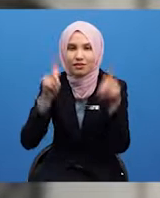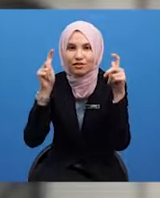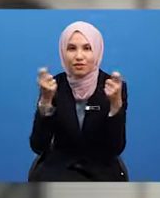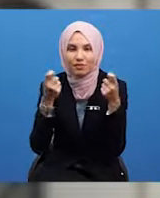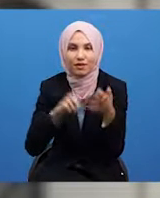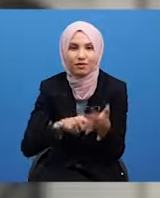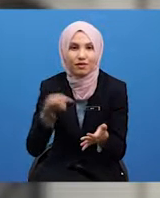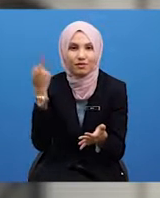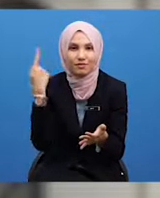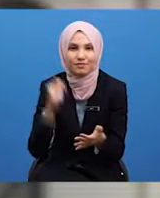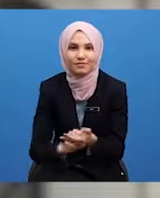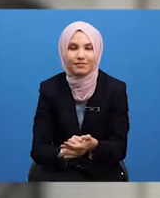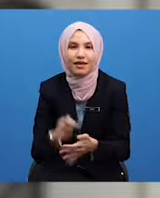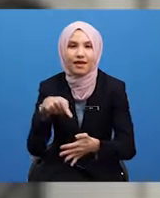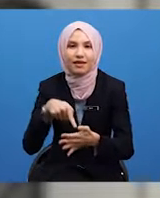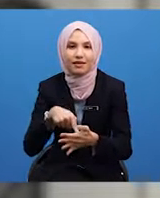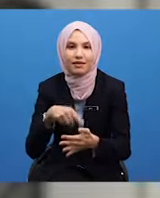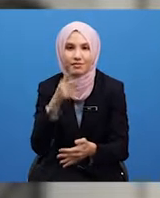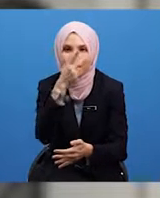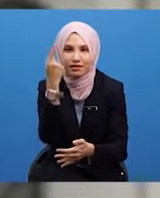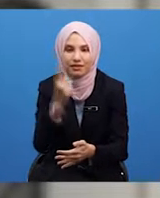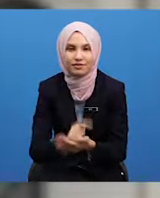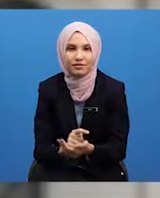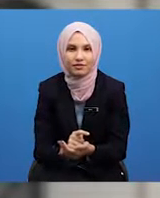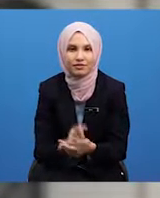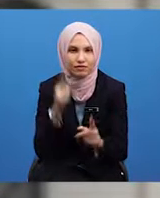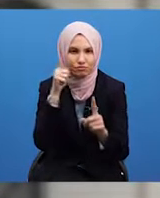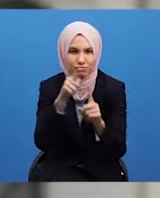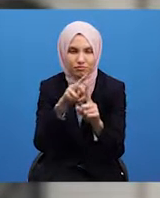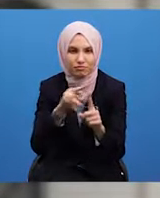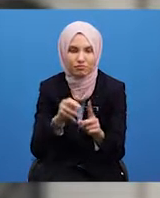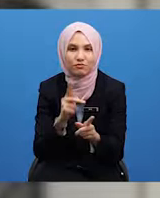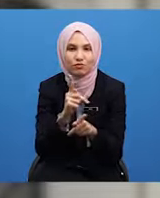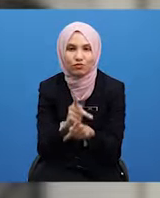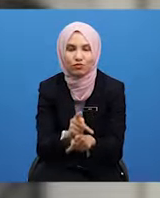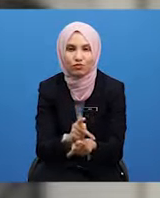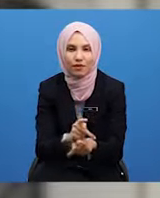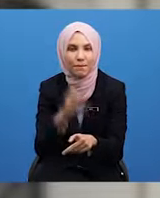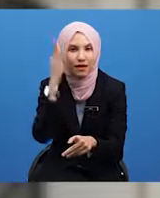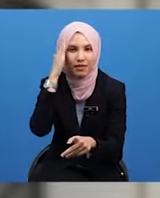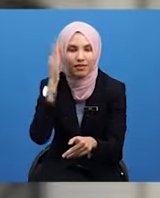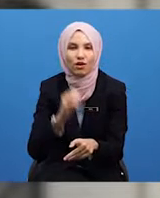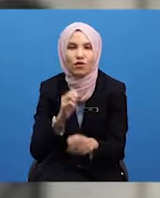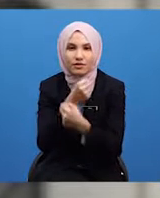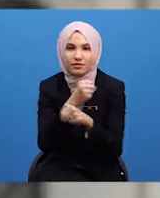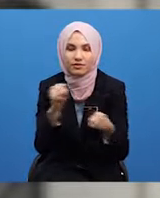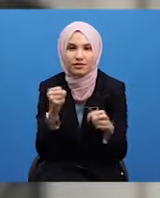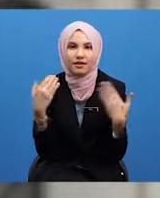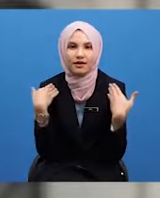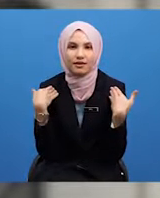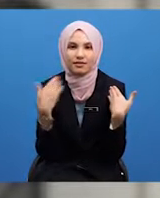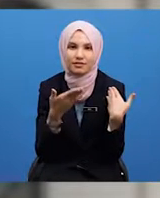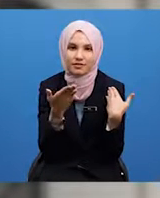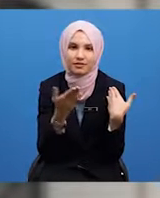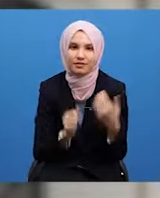terdahulu. Hal ini bagi tujuan mengukuhkan pengetahuan sedia ada anda. Pada episod